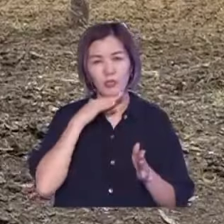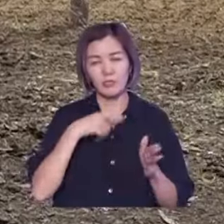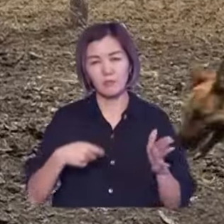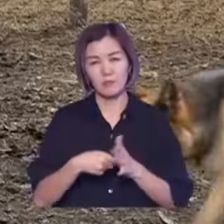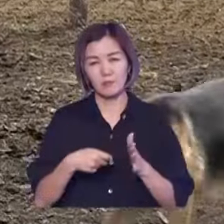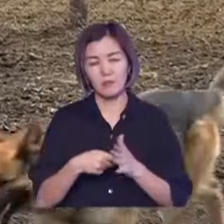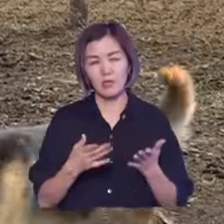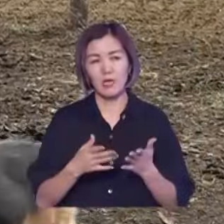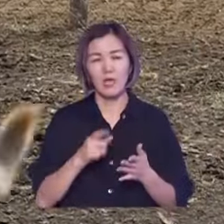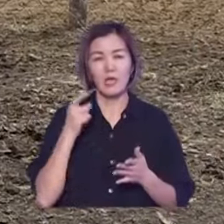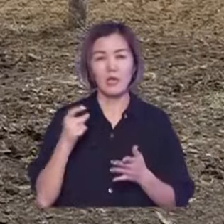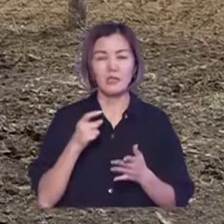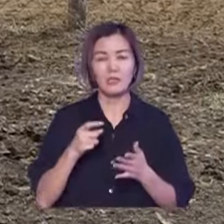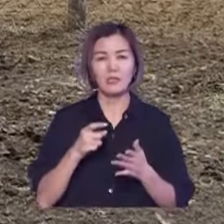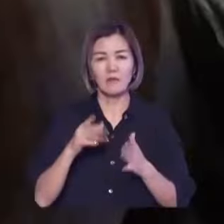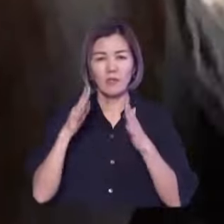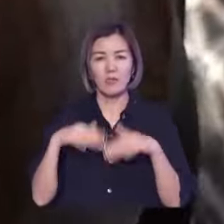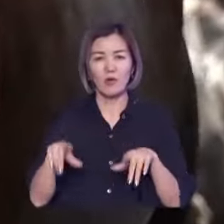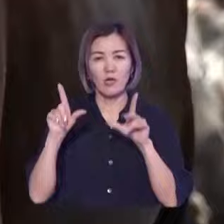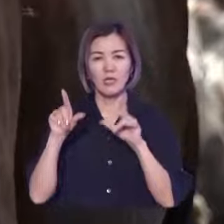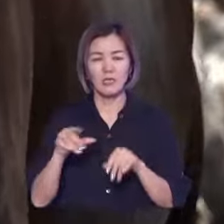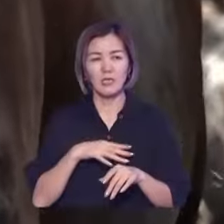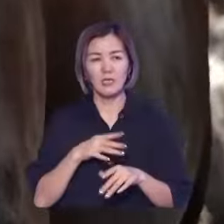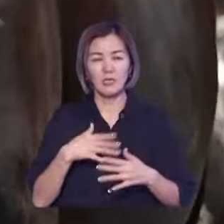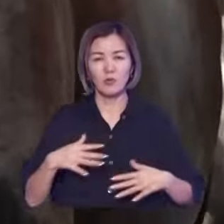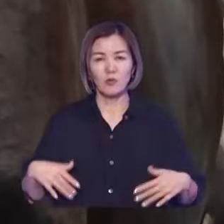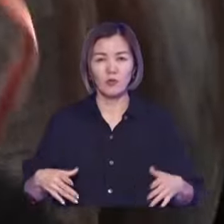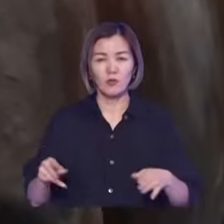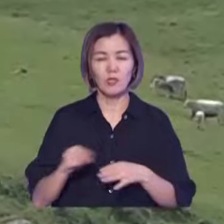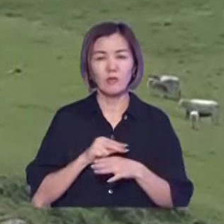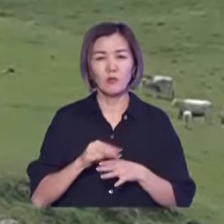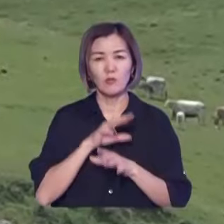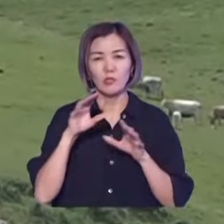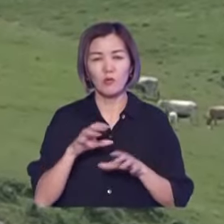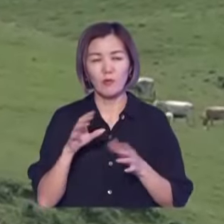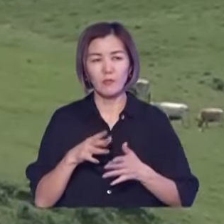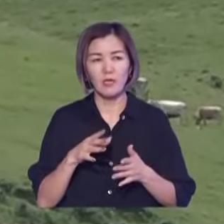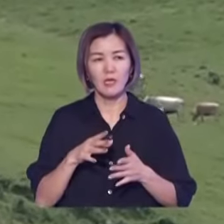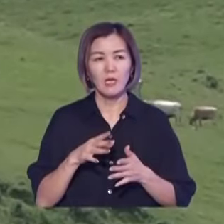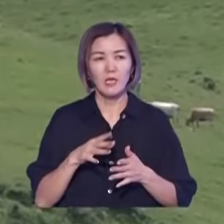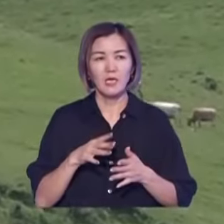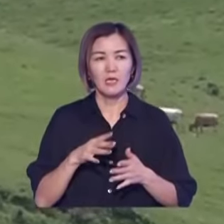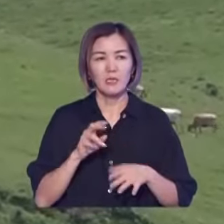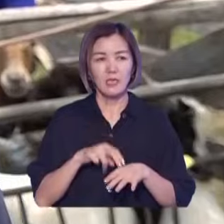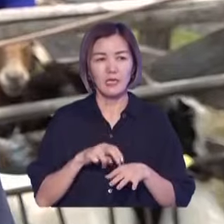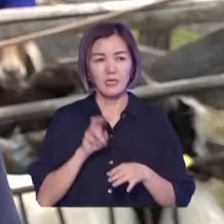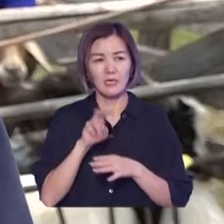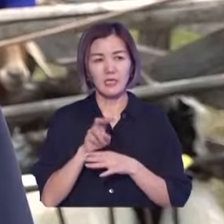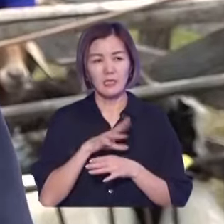қуанып отыр. Шаруалар жайлауға келіп жайғасқаннан кейін төрт түліктің ем-домына жауапты ветеринар мамандары келеді.